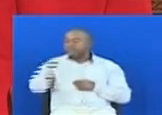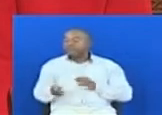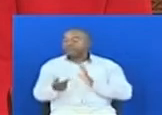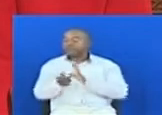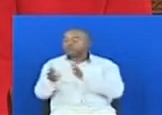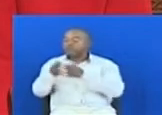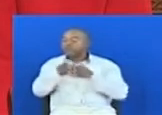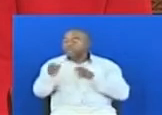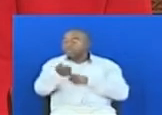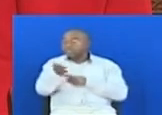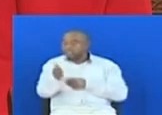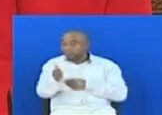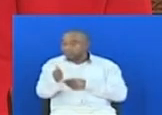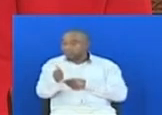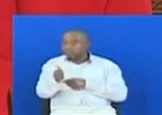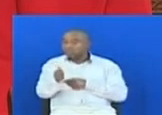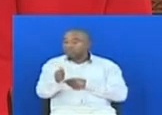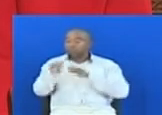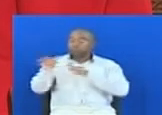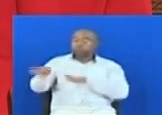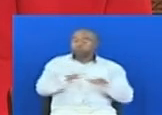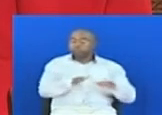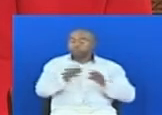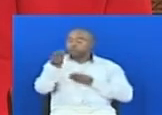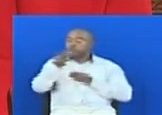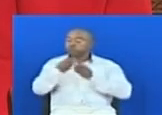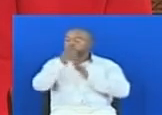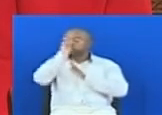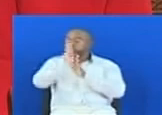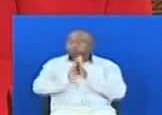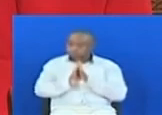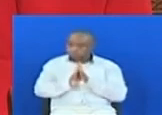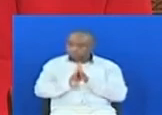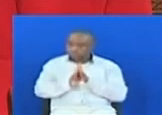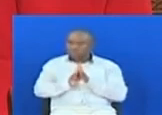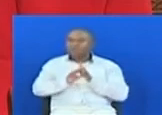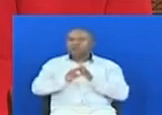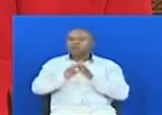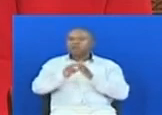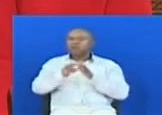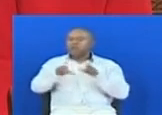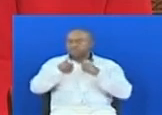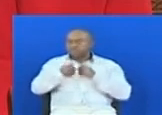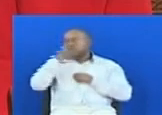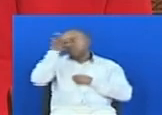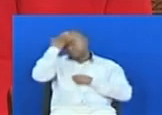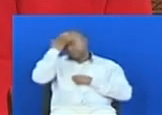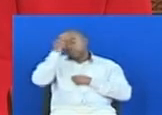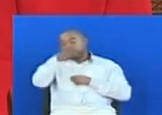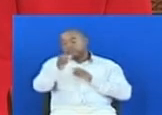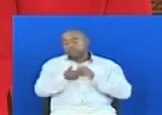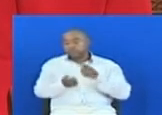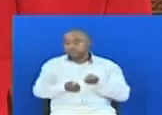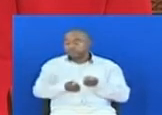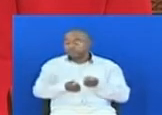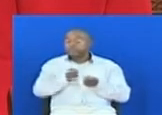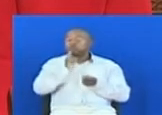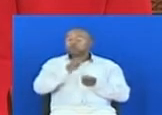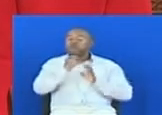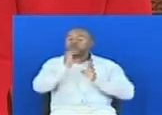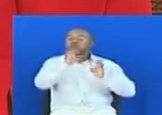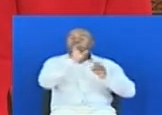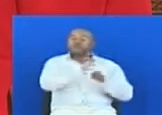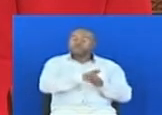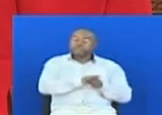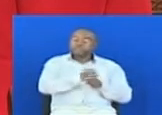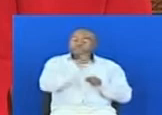yenyewe sasa hivi inahangaika. Rais wetu alitambua hilo jambo. Na kulikuwa na vitisho vingi. Huko ndani yuko